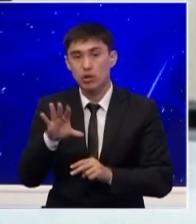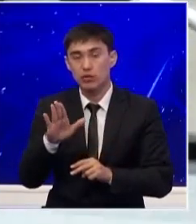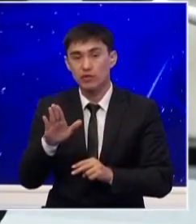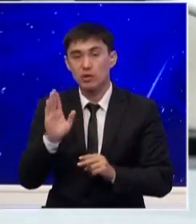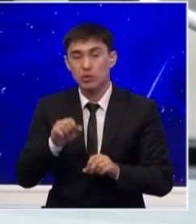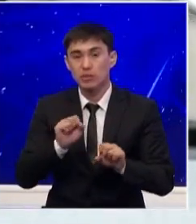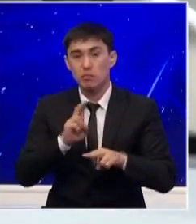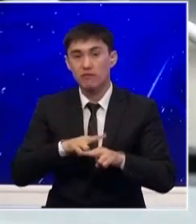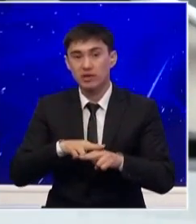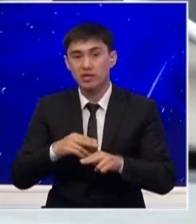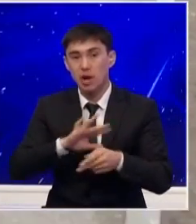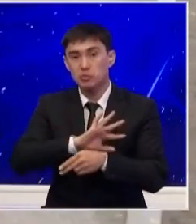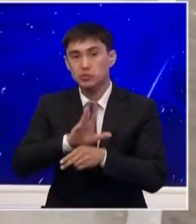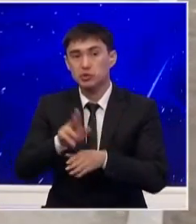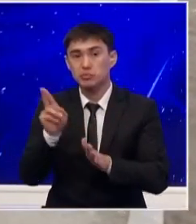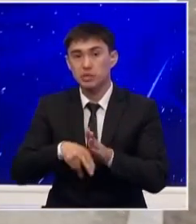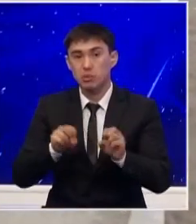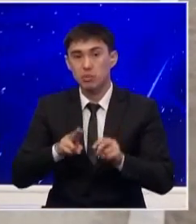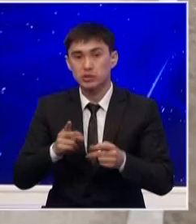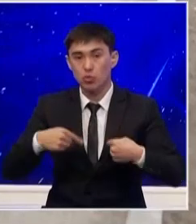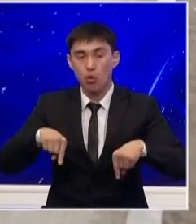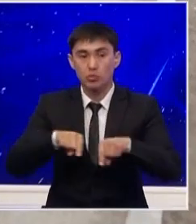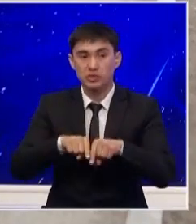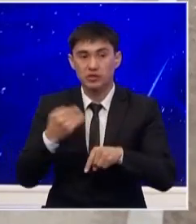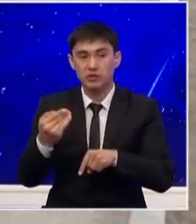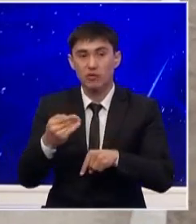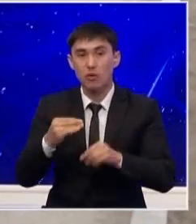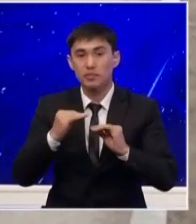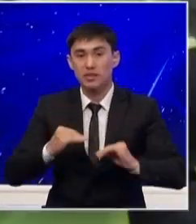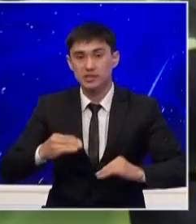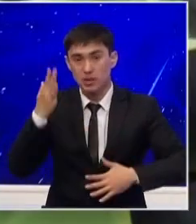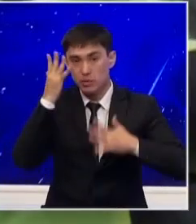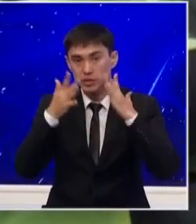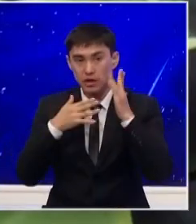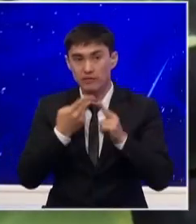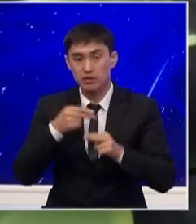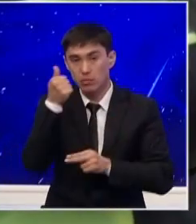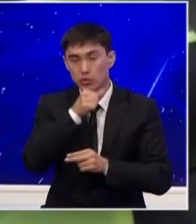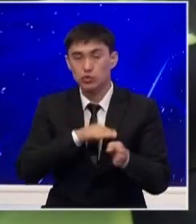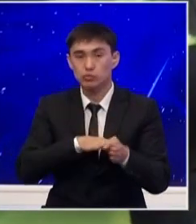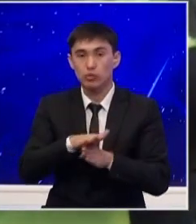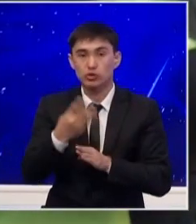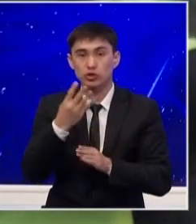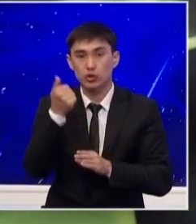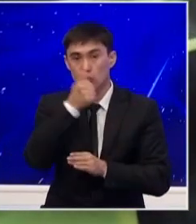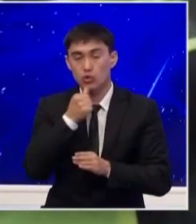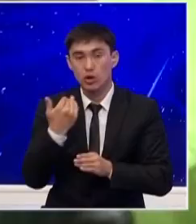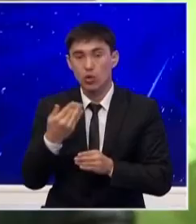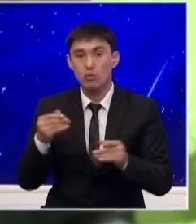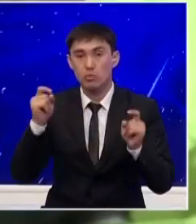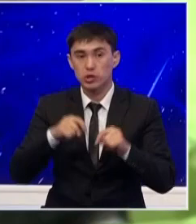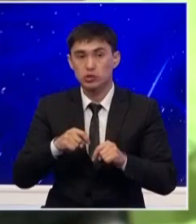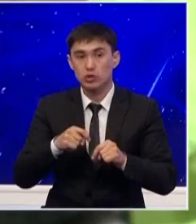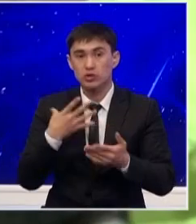Стать правоохранителем и обеспечивать безопасность общества – его детская мечта. А в этом году исполнилось ровно 4 года, как он пришел